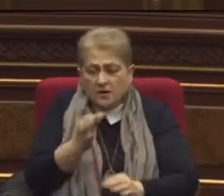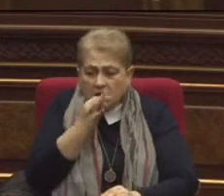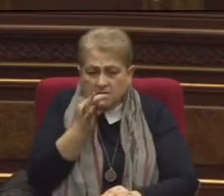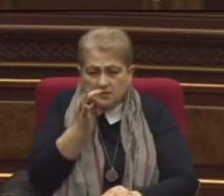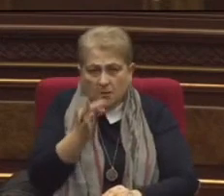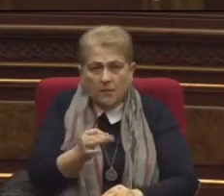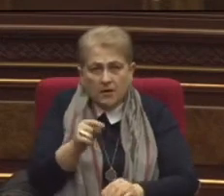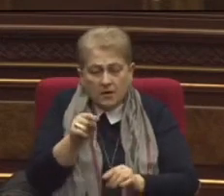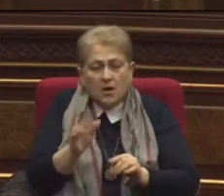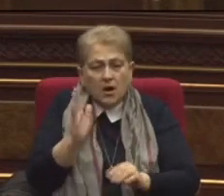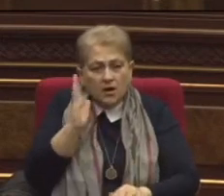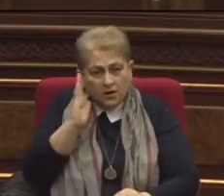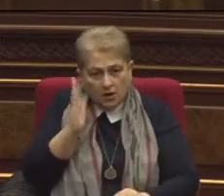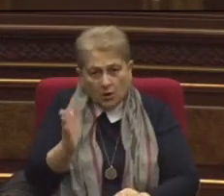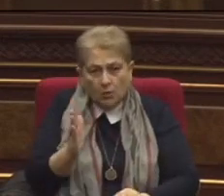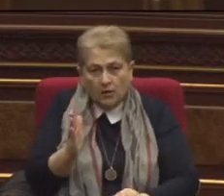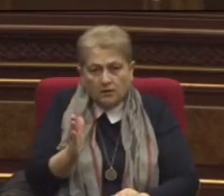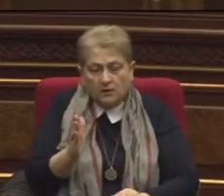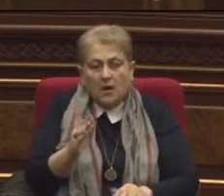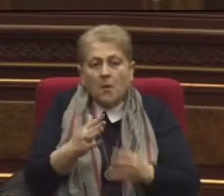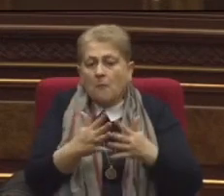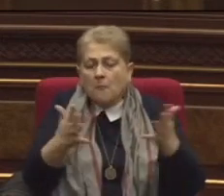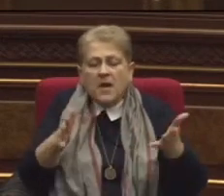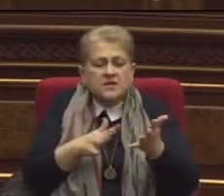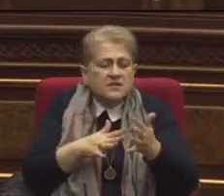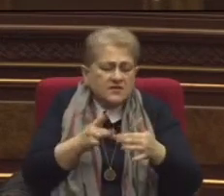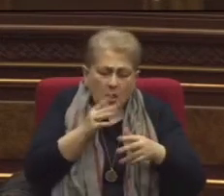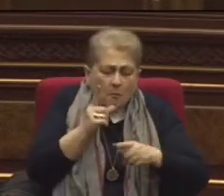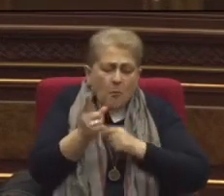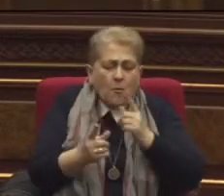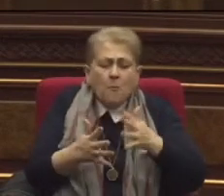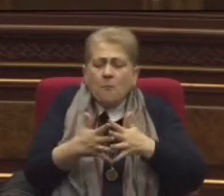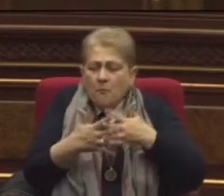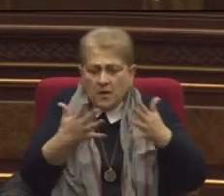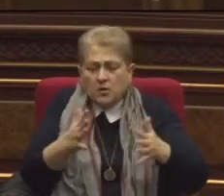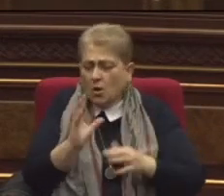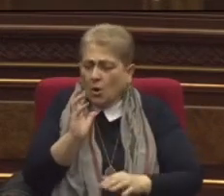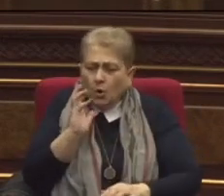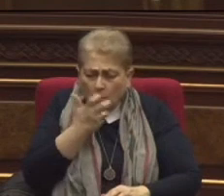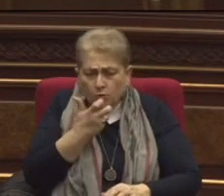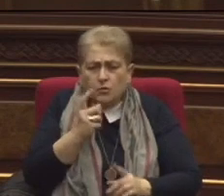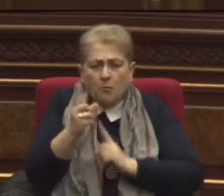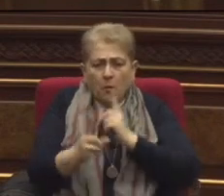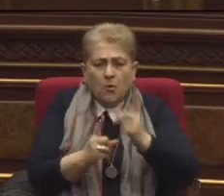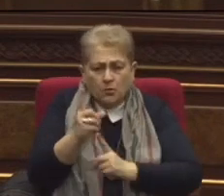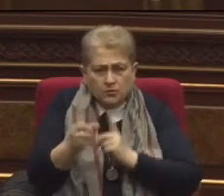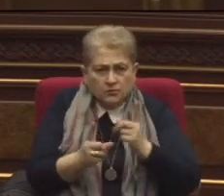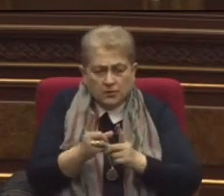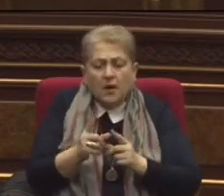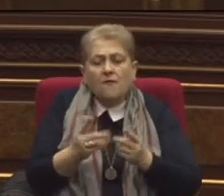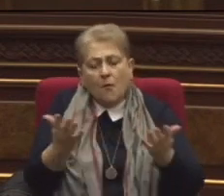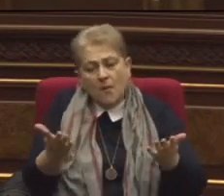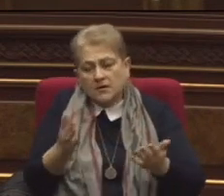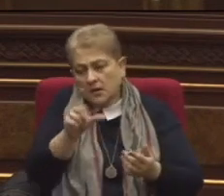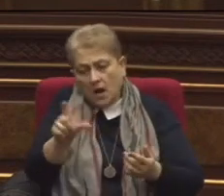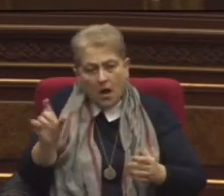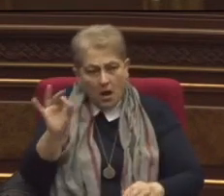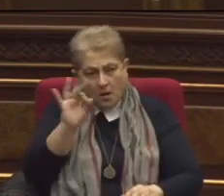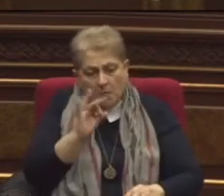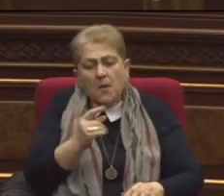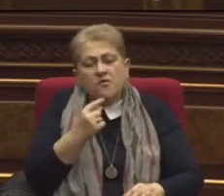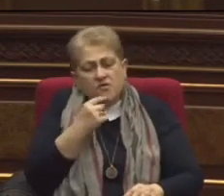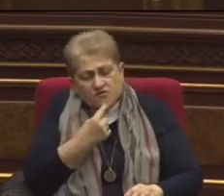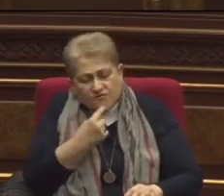որ սրանք լինելու են մեծածավալ փոփոխություններ, լուրջ փոփոխություններ, ոմանց համար